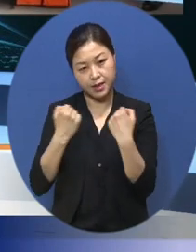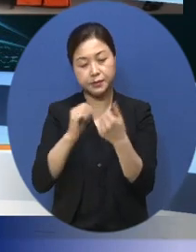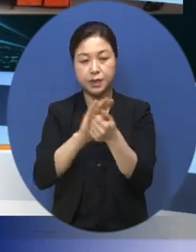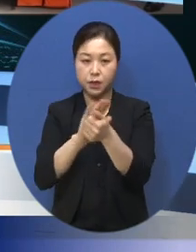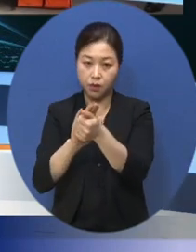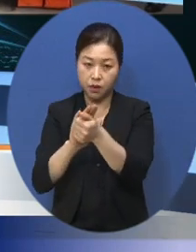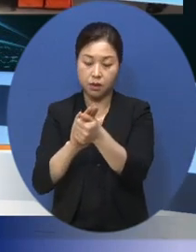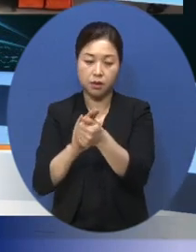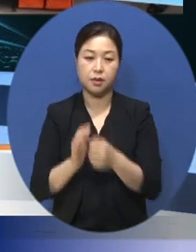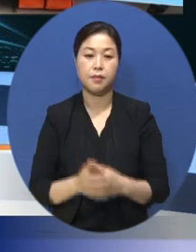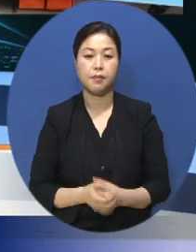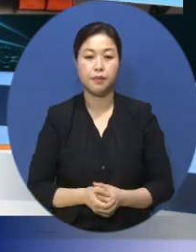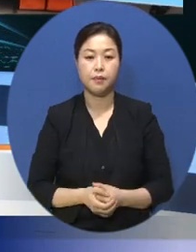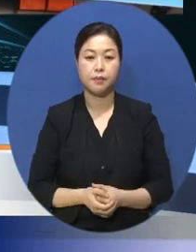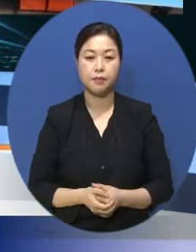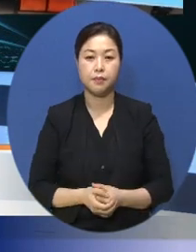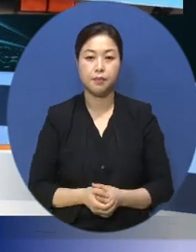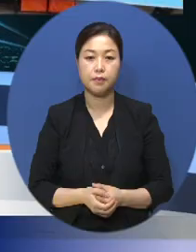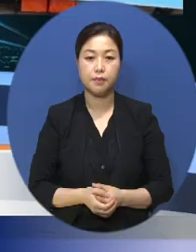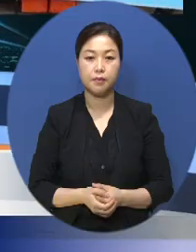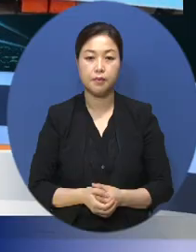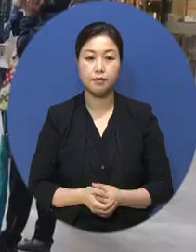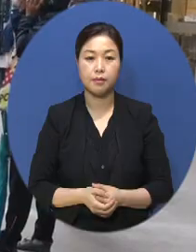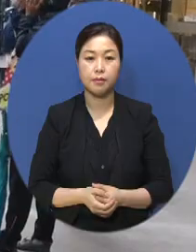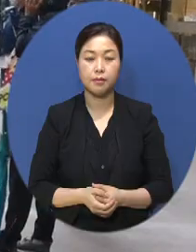마련했습니다. 보도에 권용찬 기자입니다.